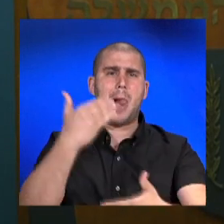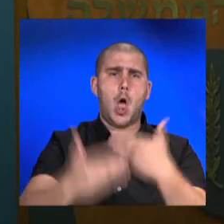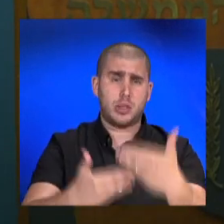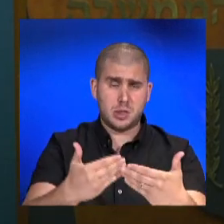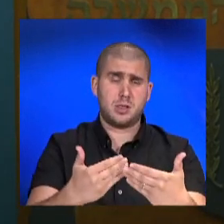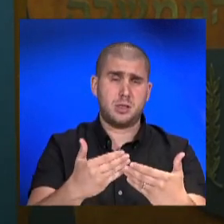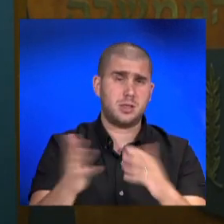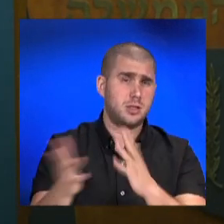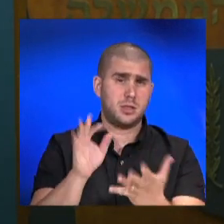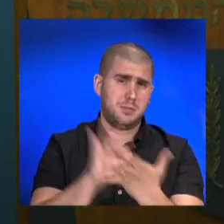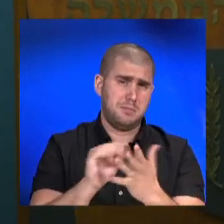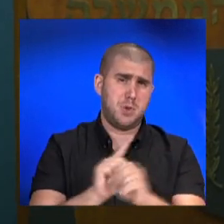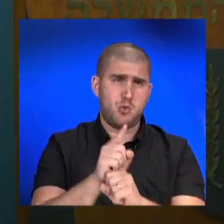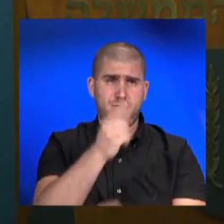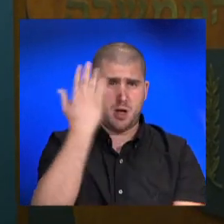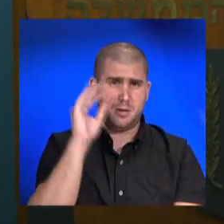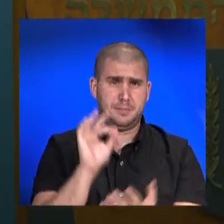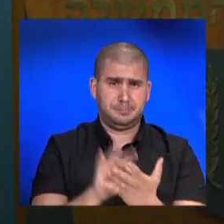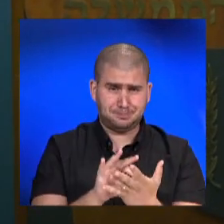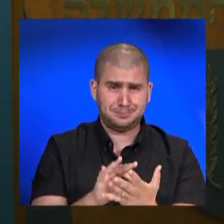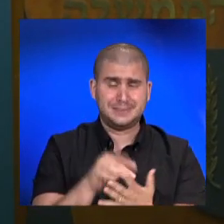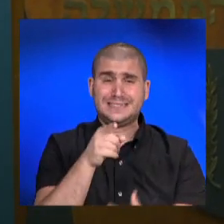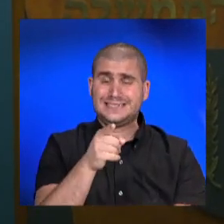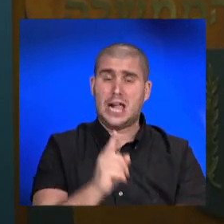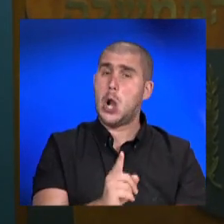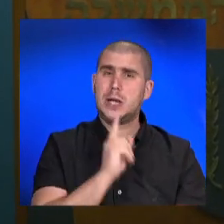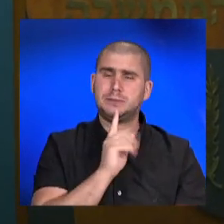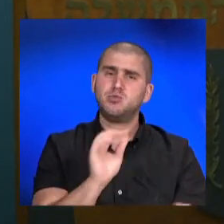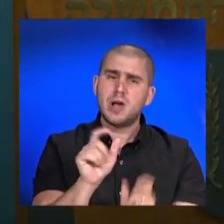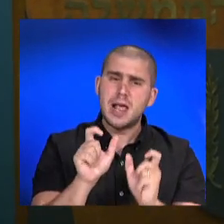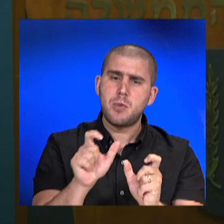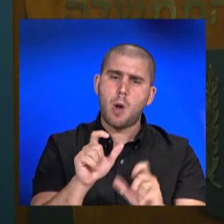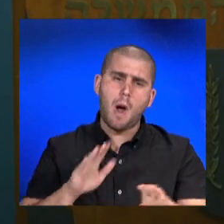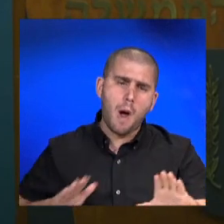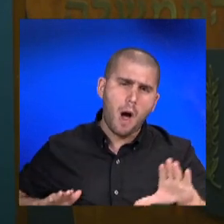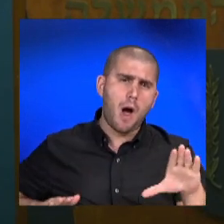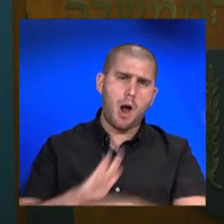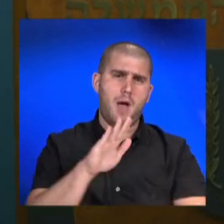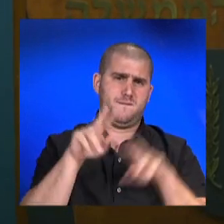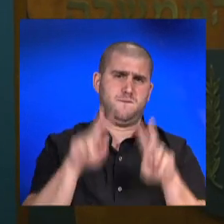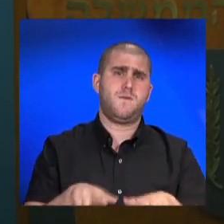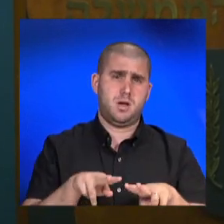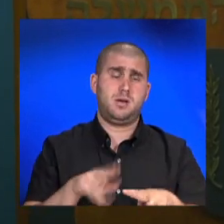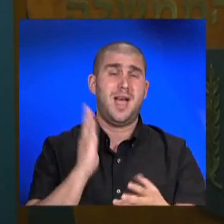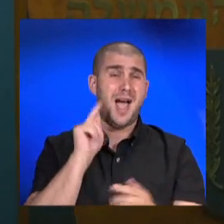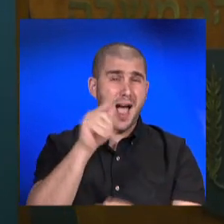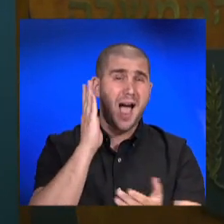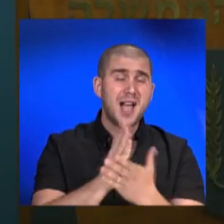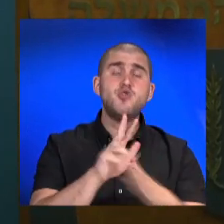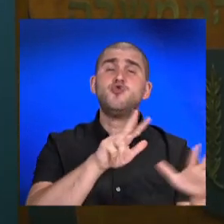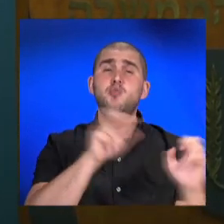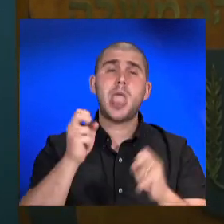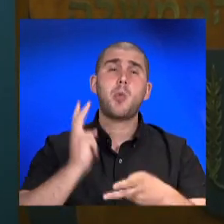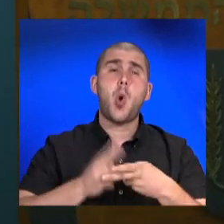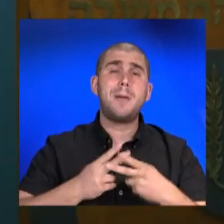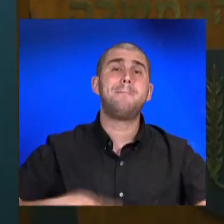הזה. זה לא הספיק לעצור את העלייה החדה, הגענו עד כ-800 חולים ביום.